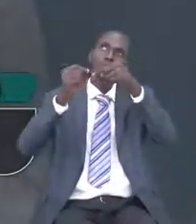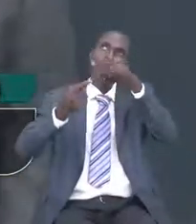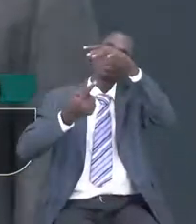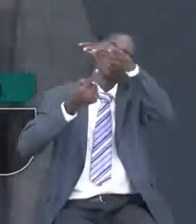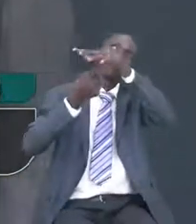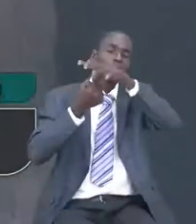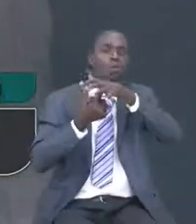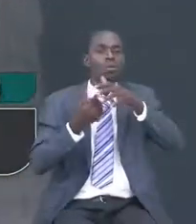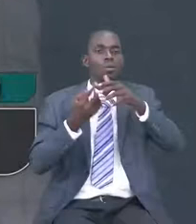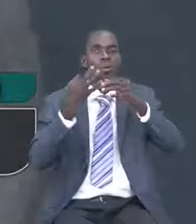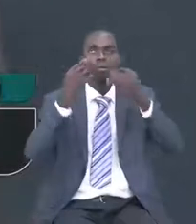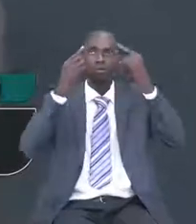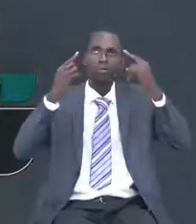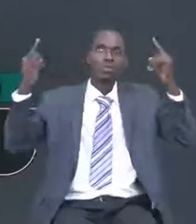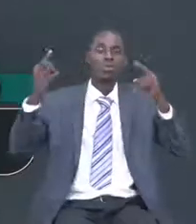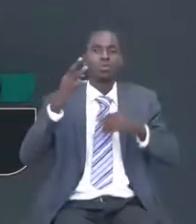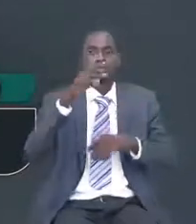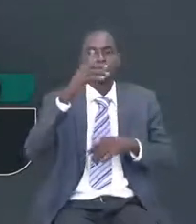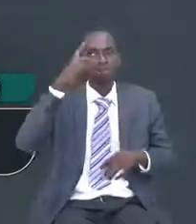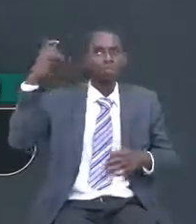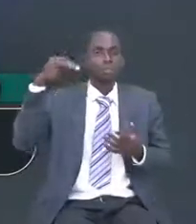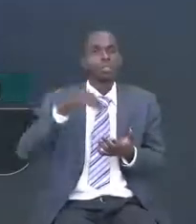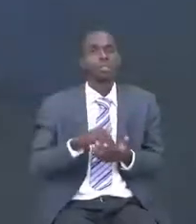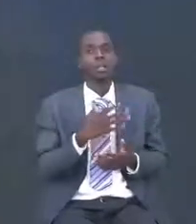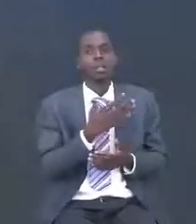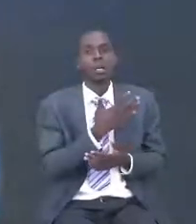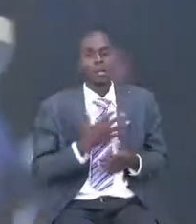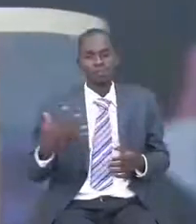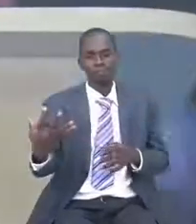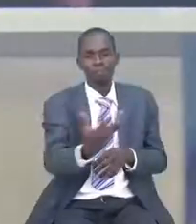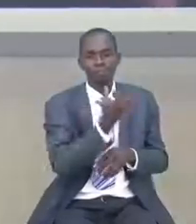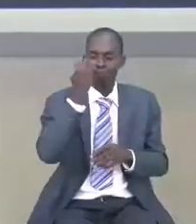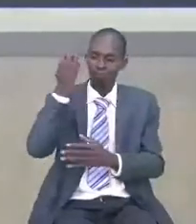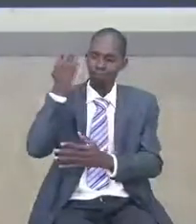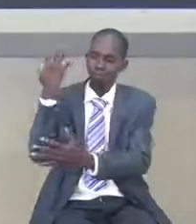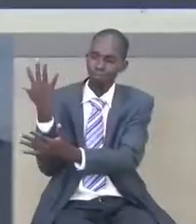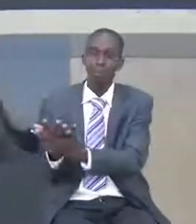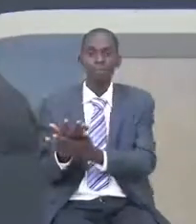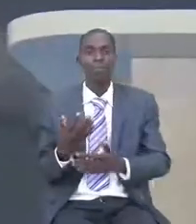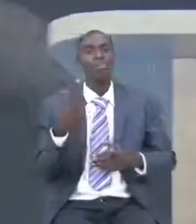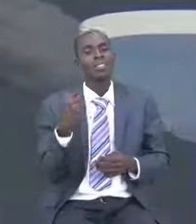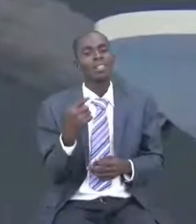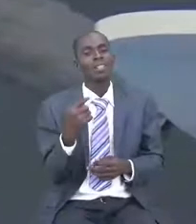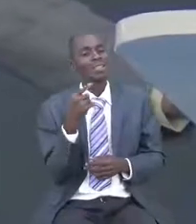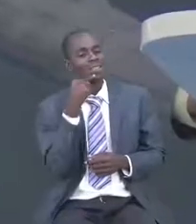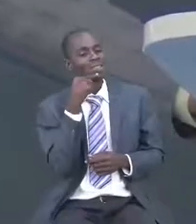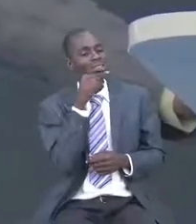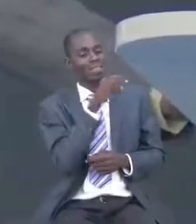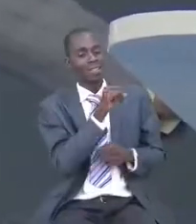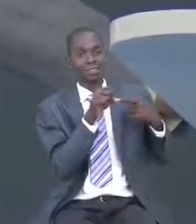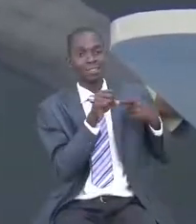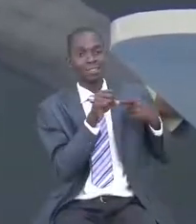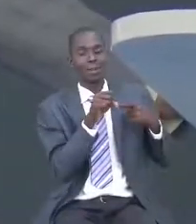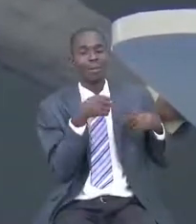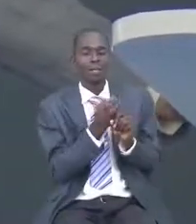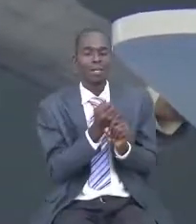succès dans la vie. Alors, il était en prison. Le mensonge a fait de lui